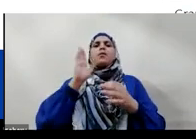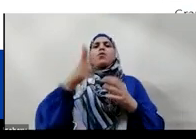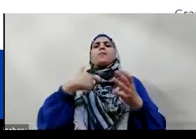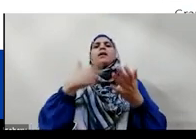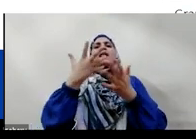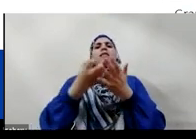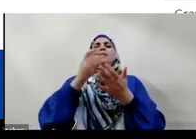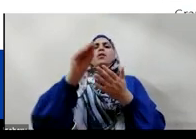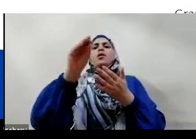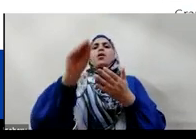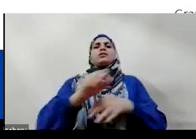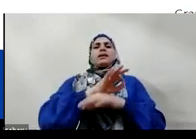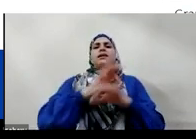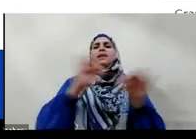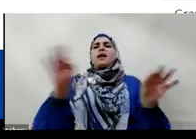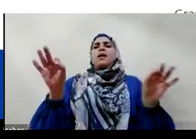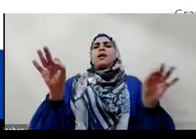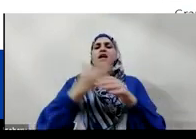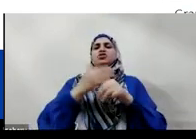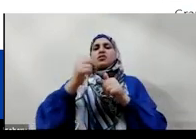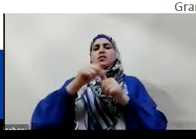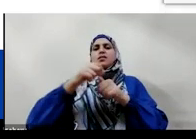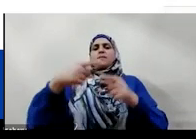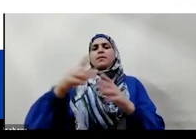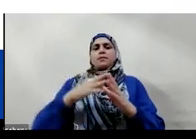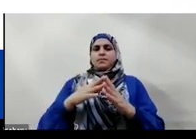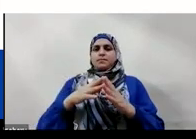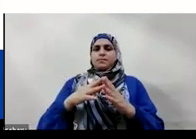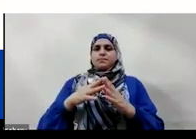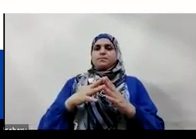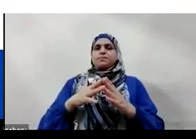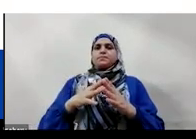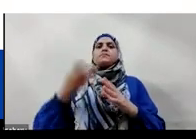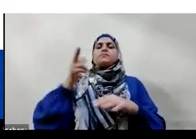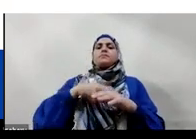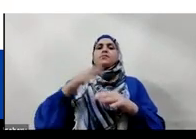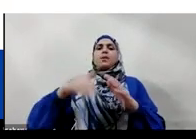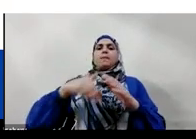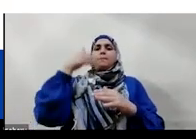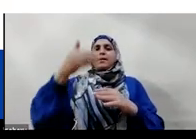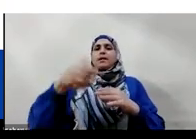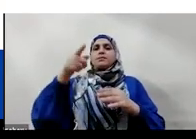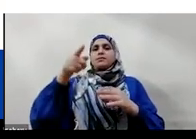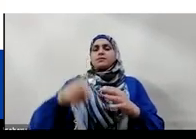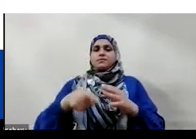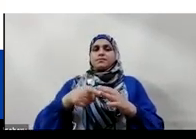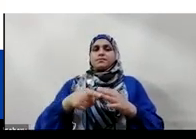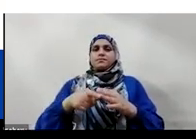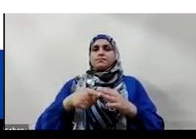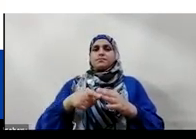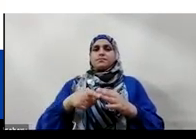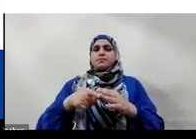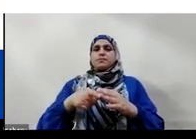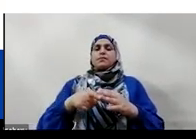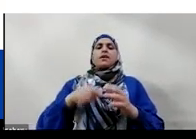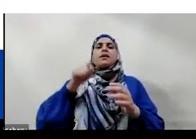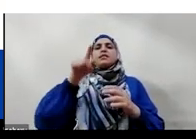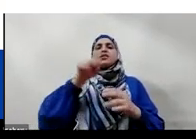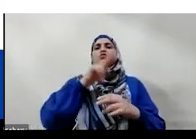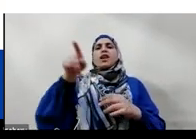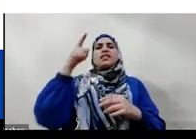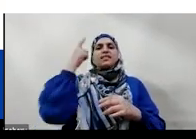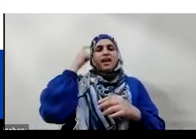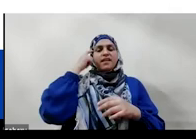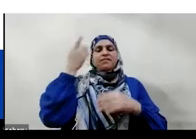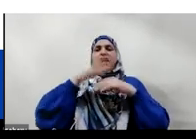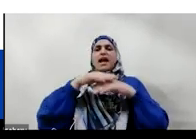في ال supplemental materials أو ال additional documentation. أكمل السكشن اللي بعده وهو ده outreach survey، بيقول لي عرفت عن